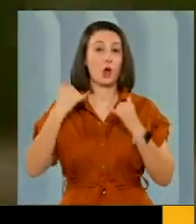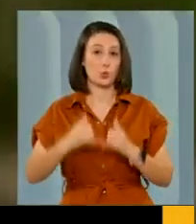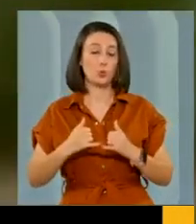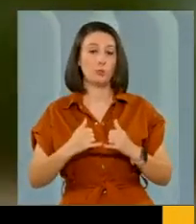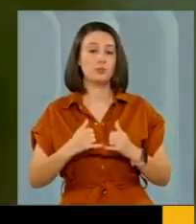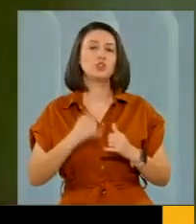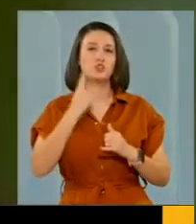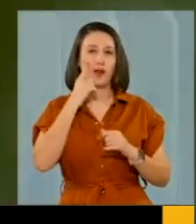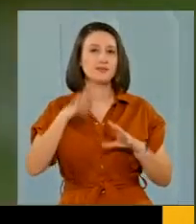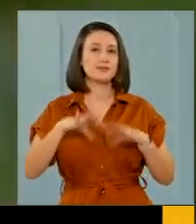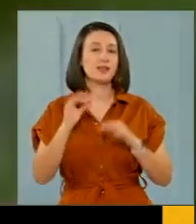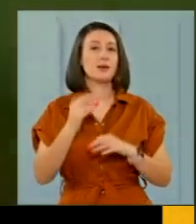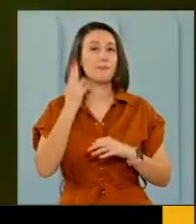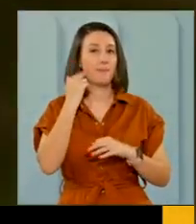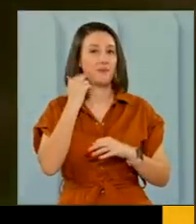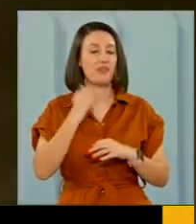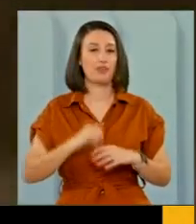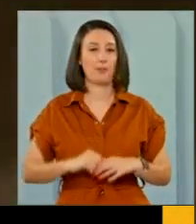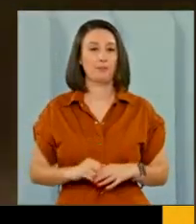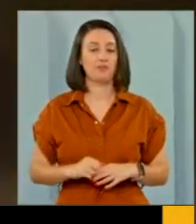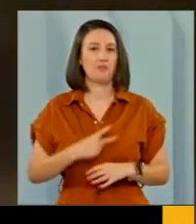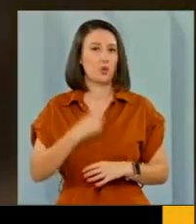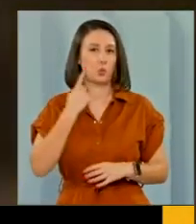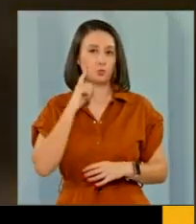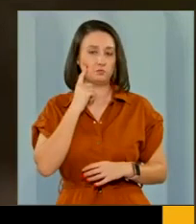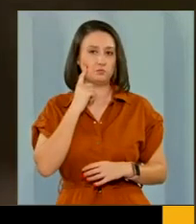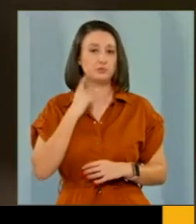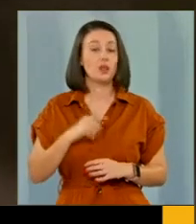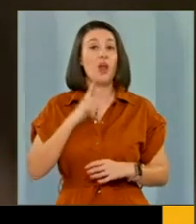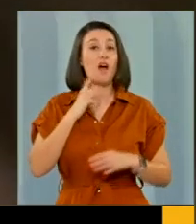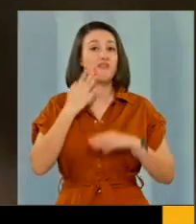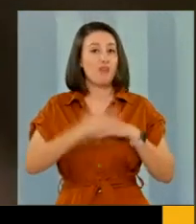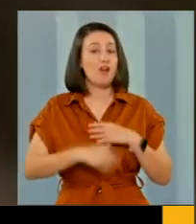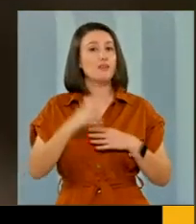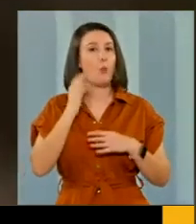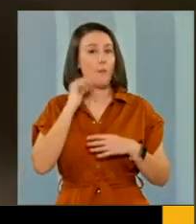demersuri pentru a le identifica pe fetele fără inhibiții. La finalul verificărilor,